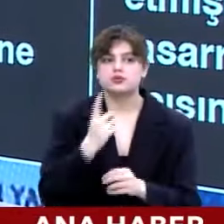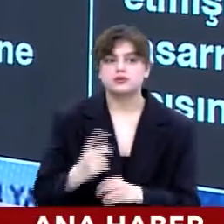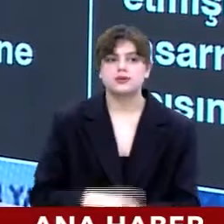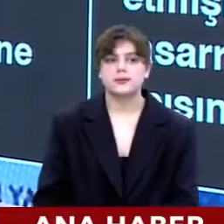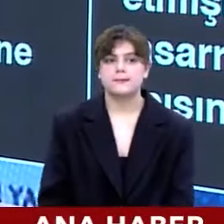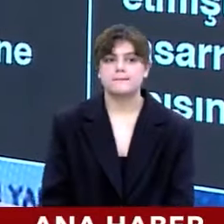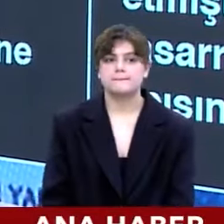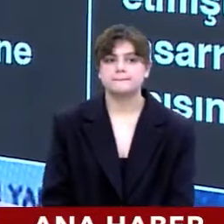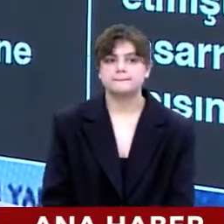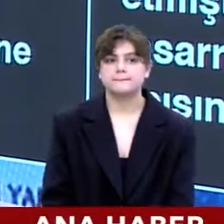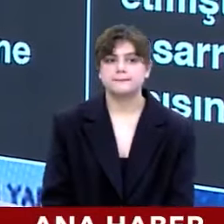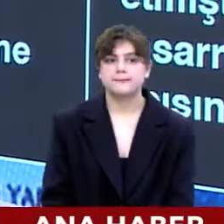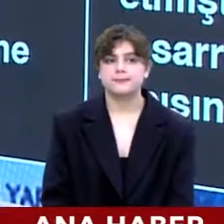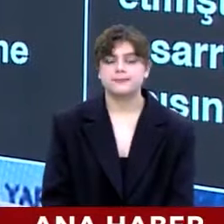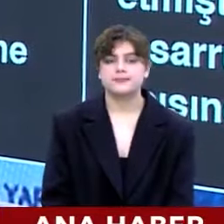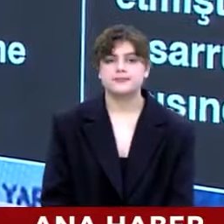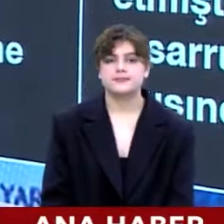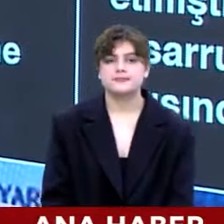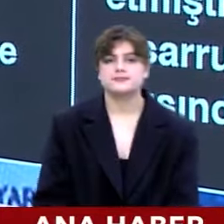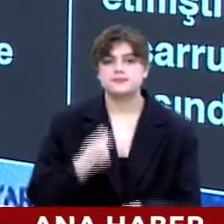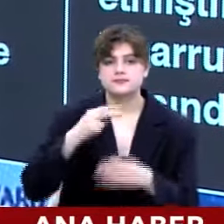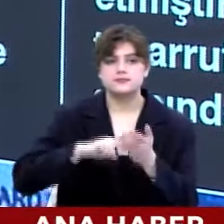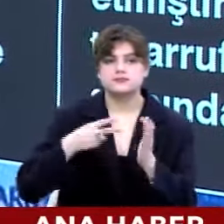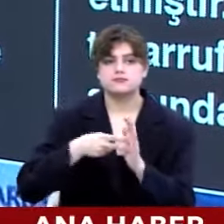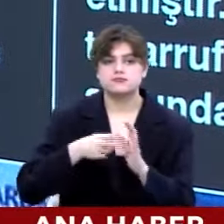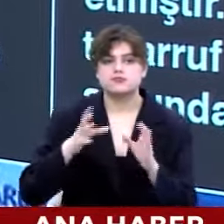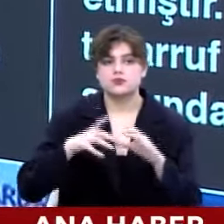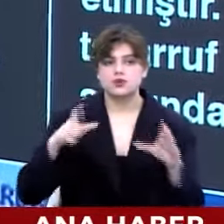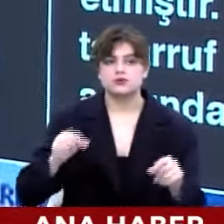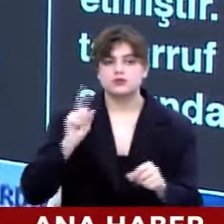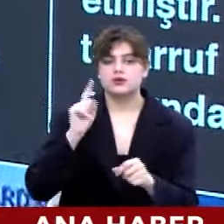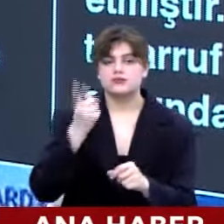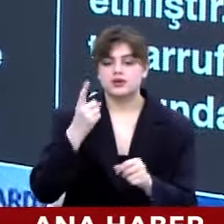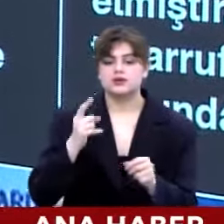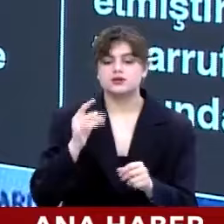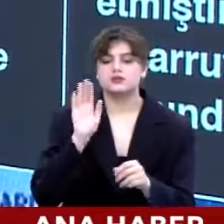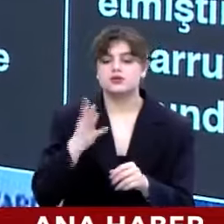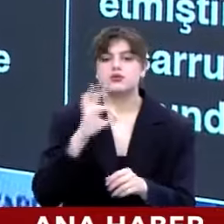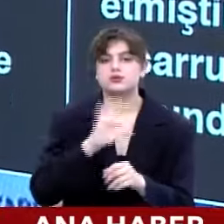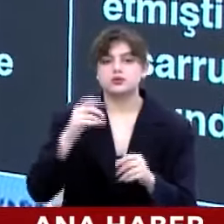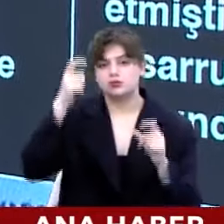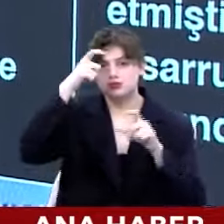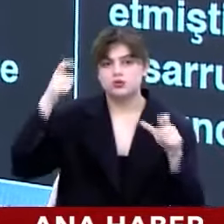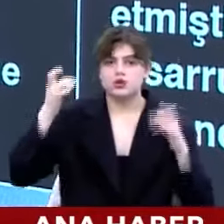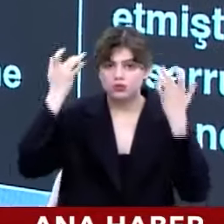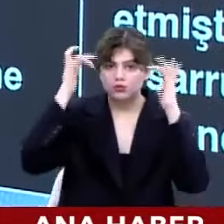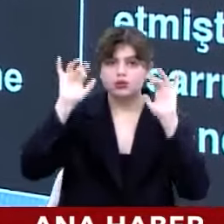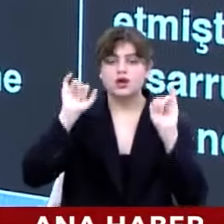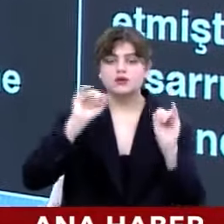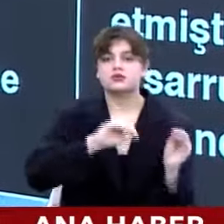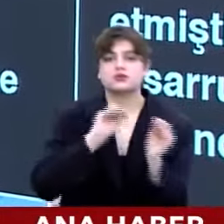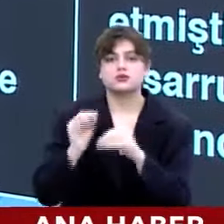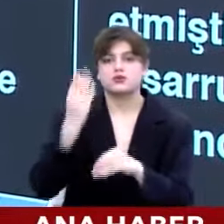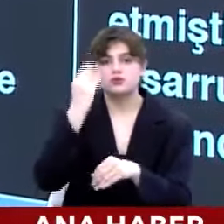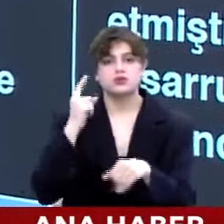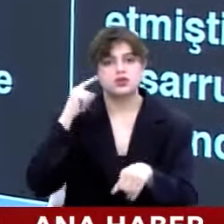kültürüne yerleştirecektir diyor bu söz konusu tedbirler. Tasarruf paketinin bir döneme mahsus kalmayacağını ve ülke kültürüne